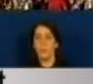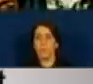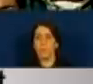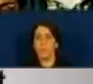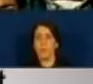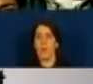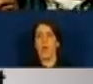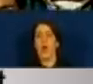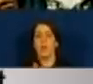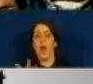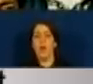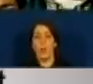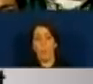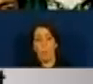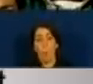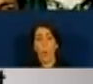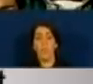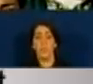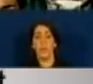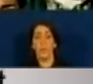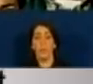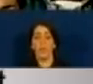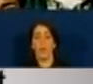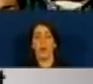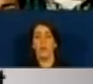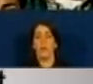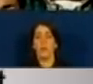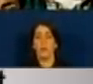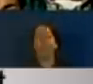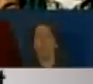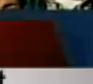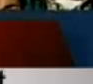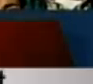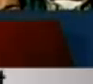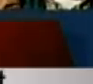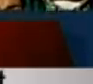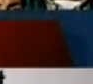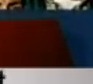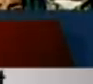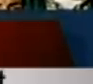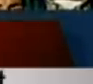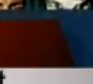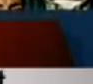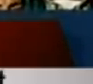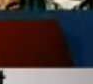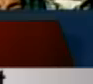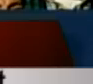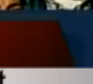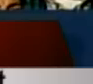dwar l-enerġija li tnaqqas l-ispejjeż tan-negozji u li titfa'